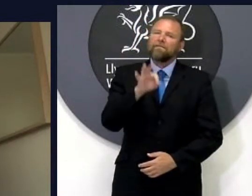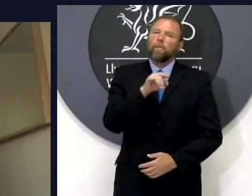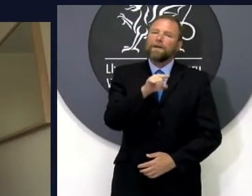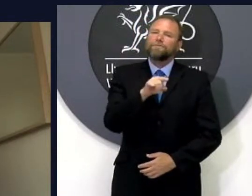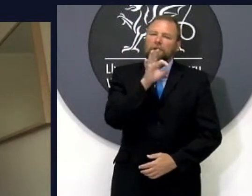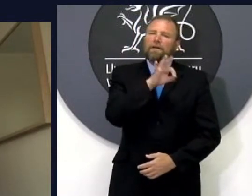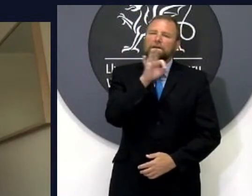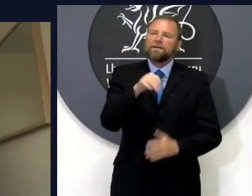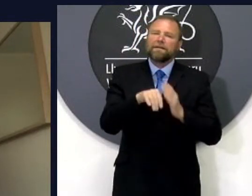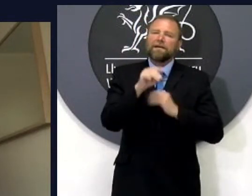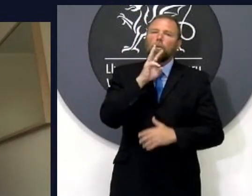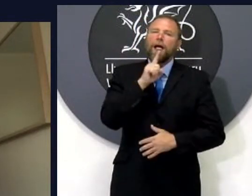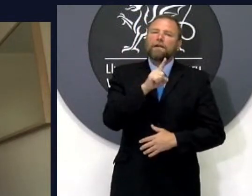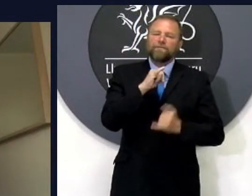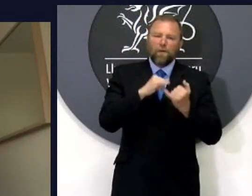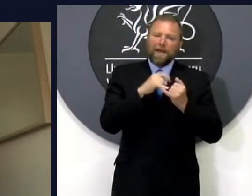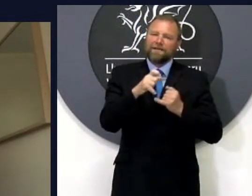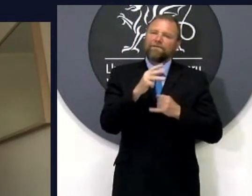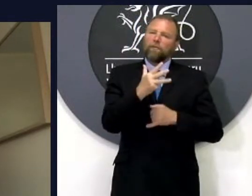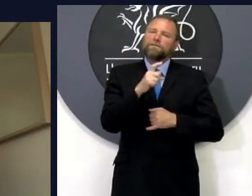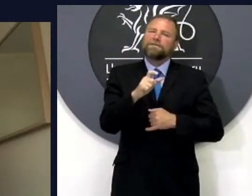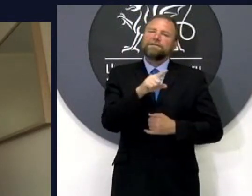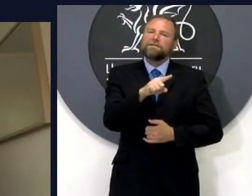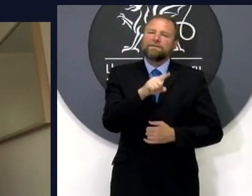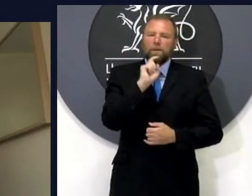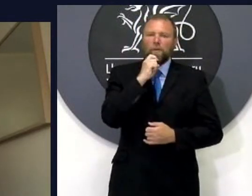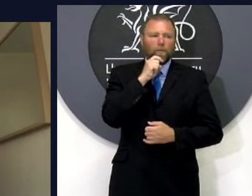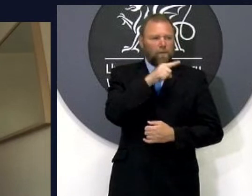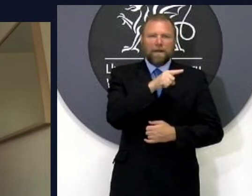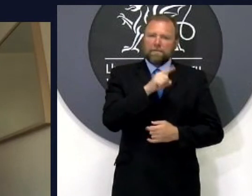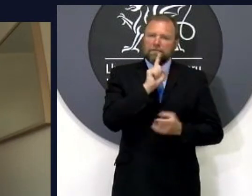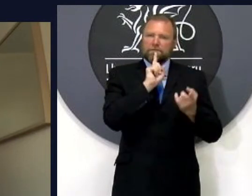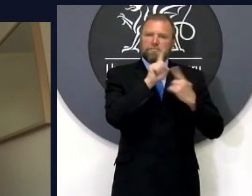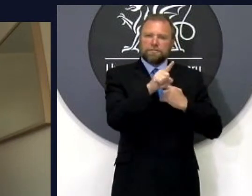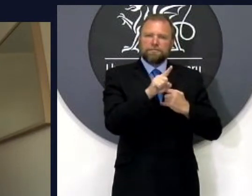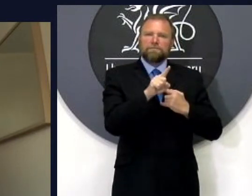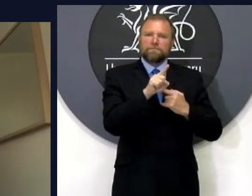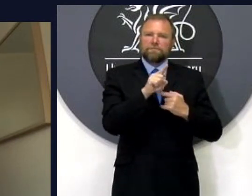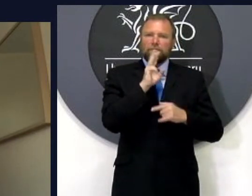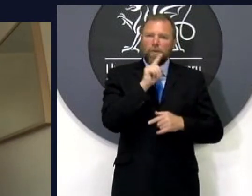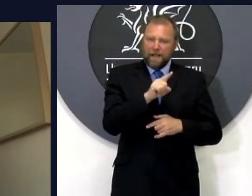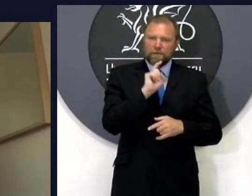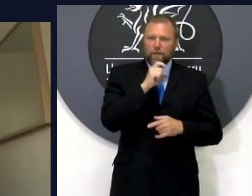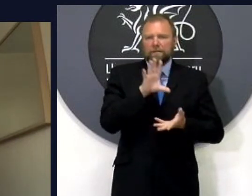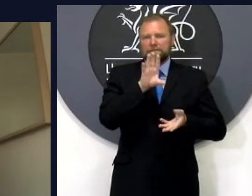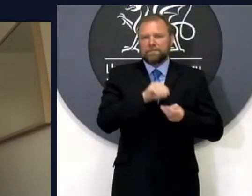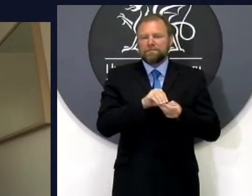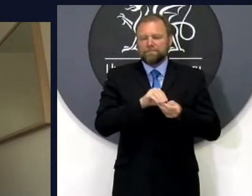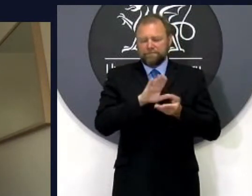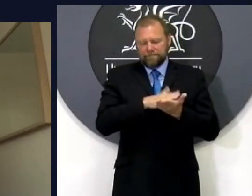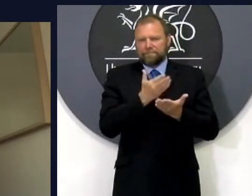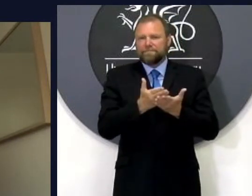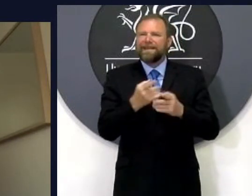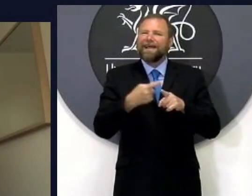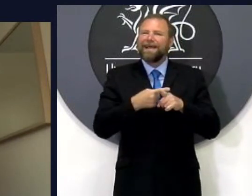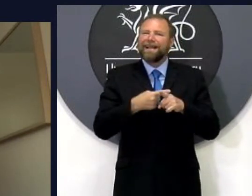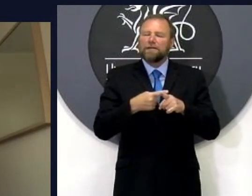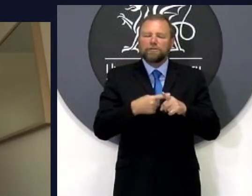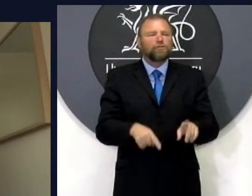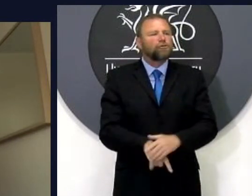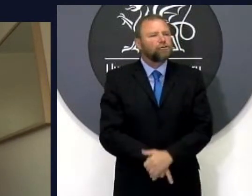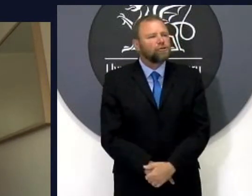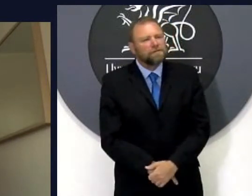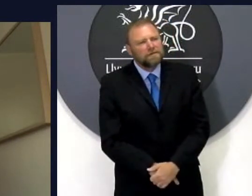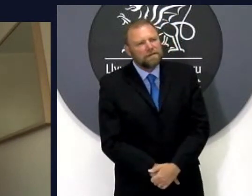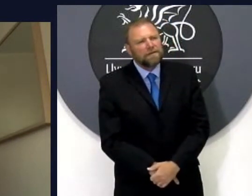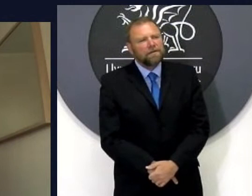O ystyried bod y gwasanaeth iechyd yng Nghymru yn wynebu heriau sylweddol cyn y pandemig hefyd, beth allwch chi i wneud i